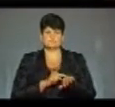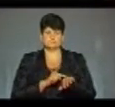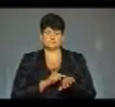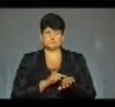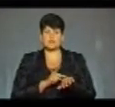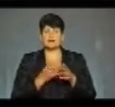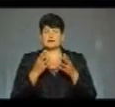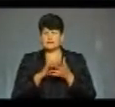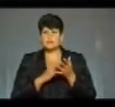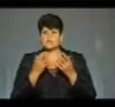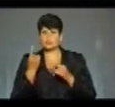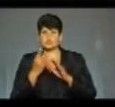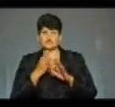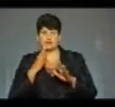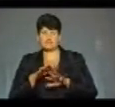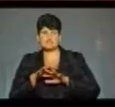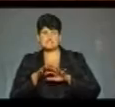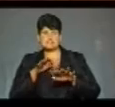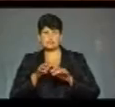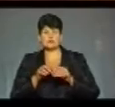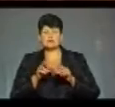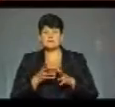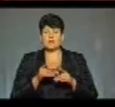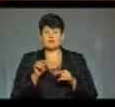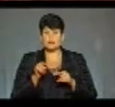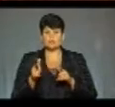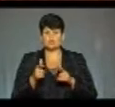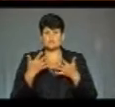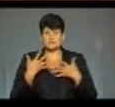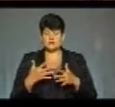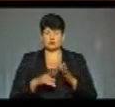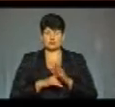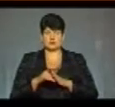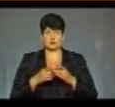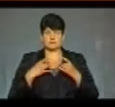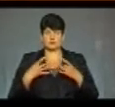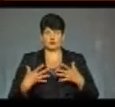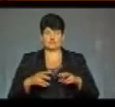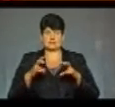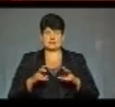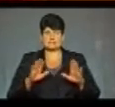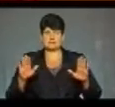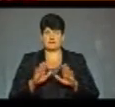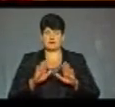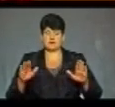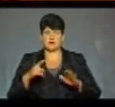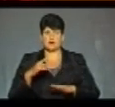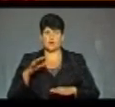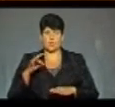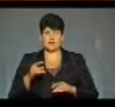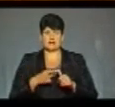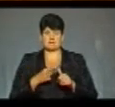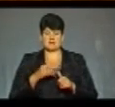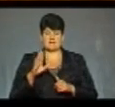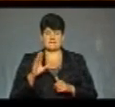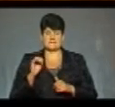Далі ще одна черга до сесійної зали. Між тим у кулуарах готуються до початку урочистого засідання співаки хору імені Варьовки.